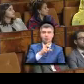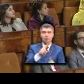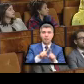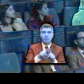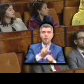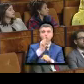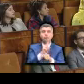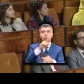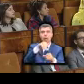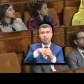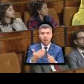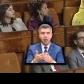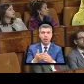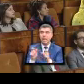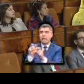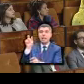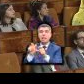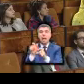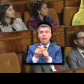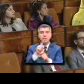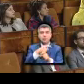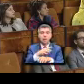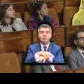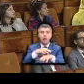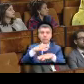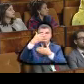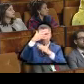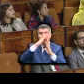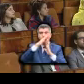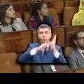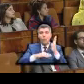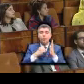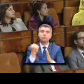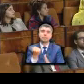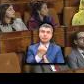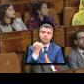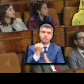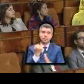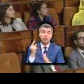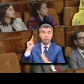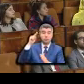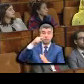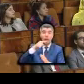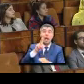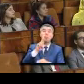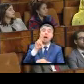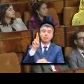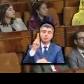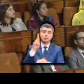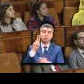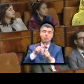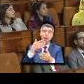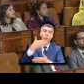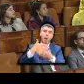الترابية والمواطنين في العديد من مناطق المملكة. خصو يطلع للرباط على وثيقة صغيرة، خصو